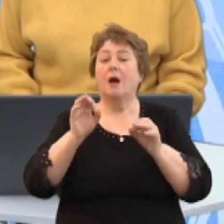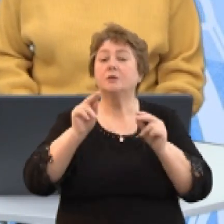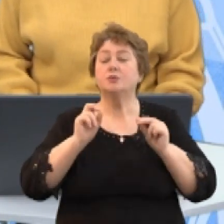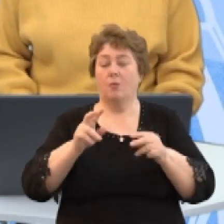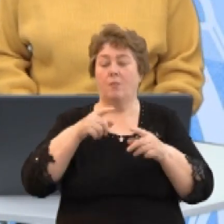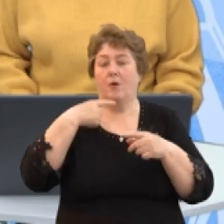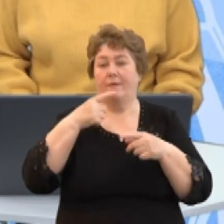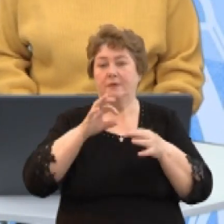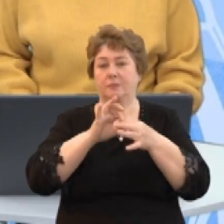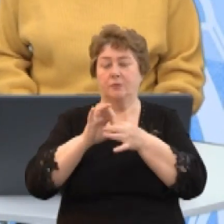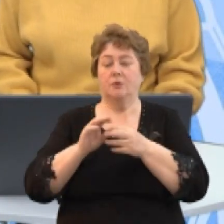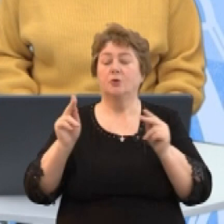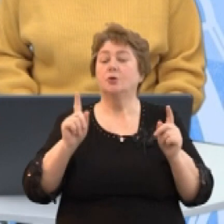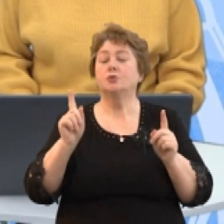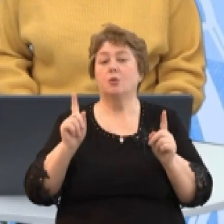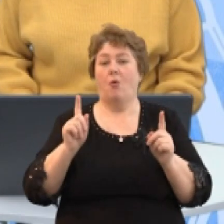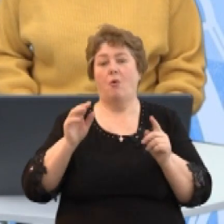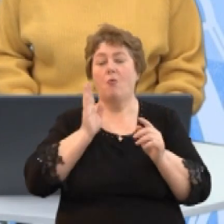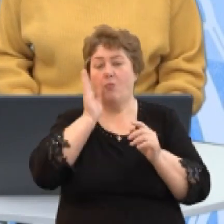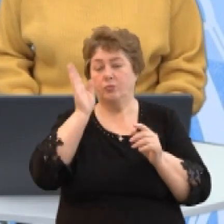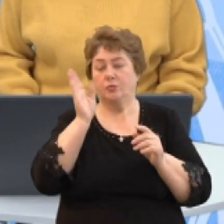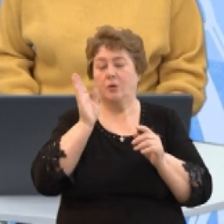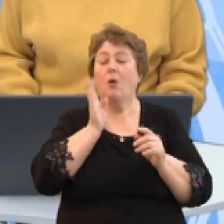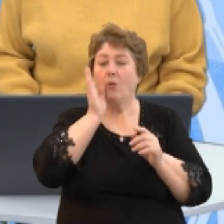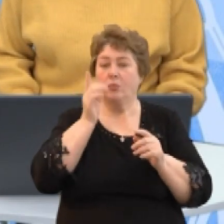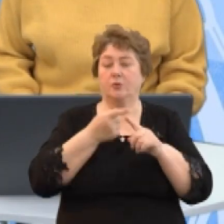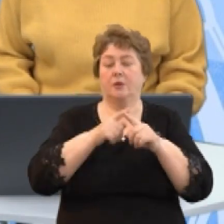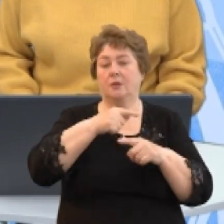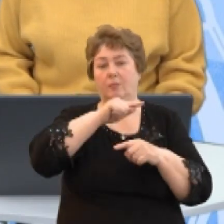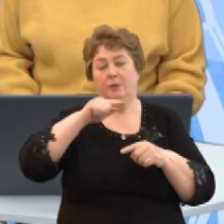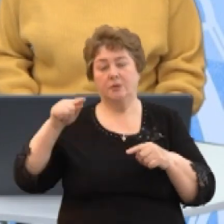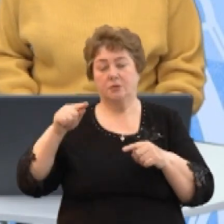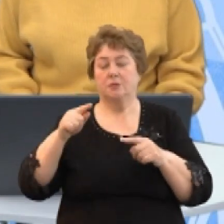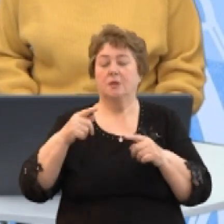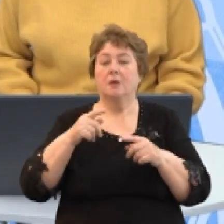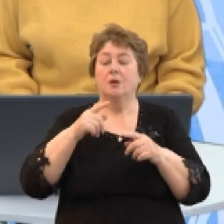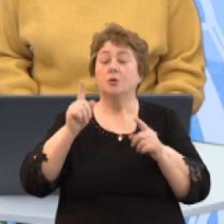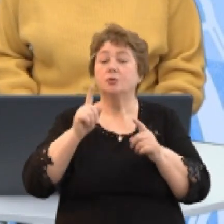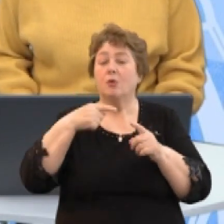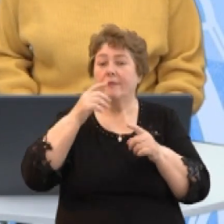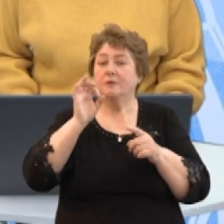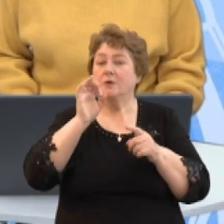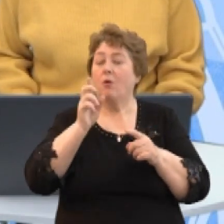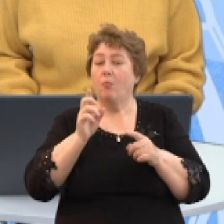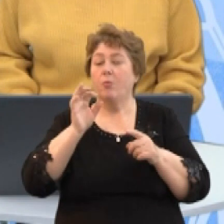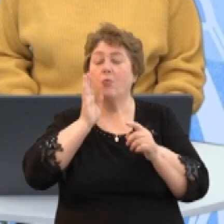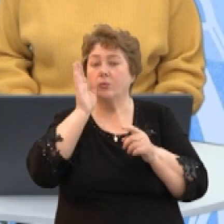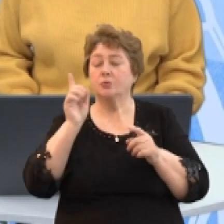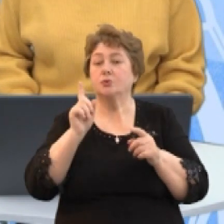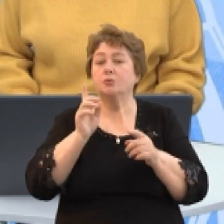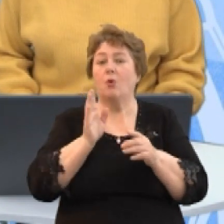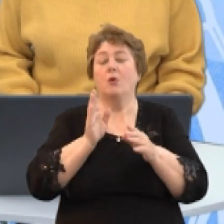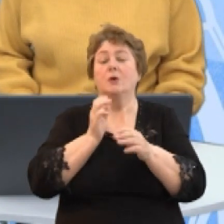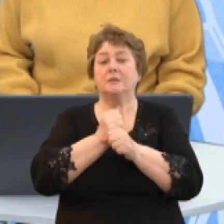что утра утра это подлежащие что говорится об утре утра что сделала